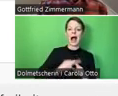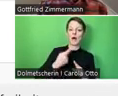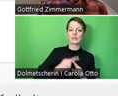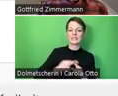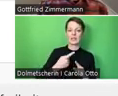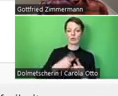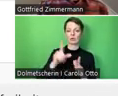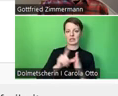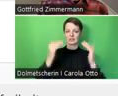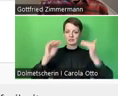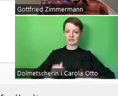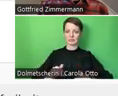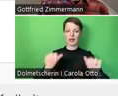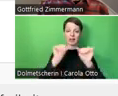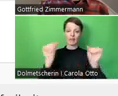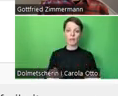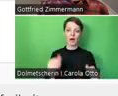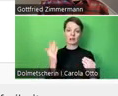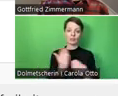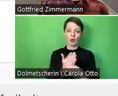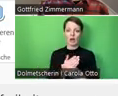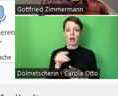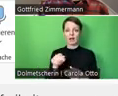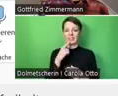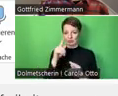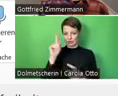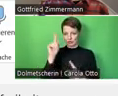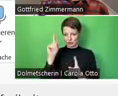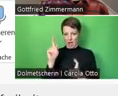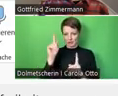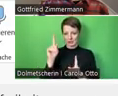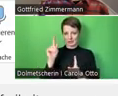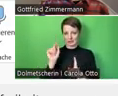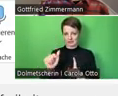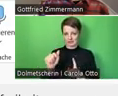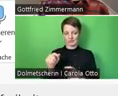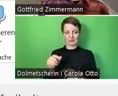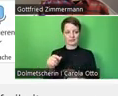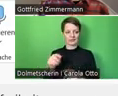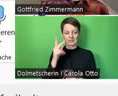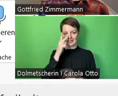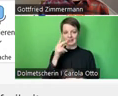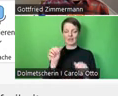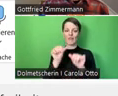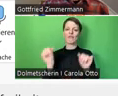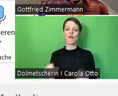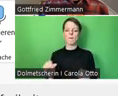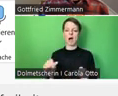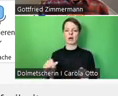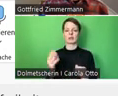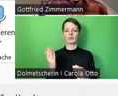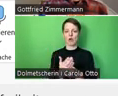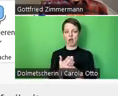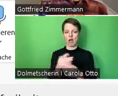Aufzählungslisten, Formatvorlagen finden Sie, wenn Sie auf Start gehen und dann hier unter Formatvorlagen